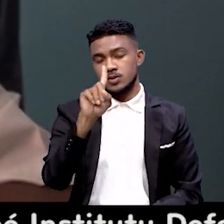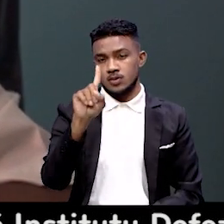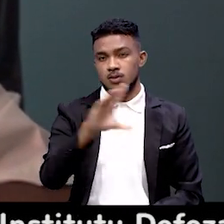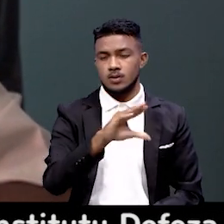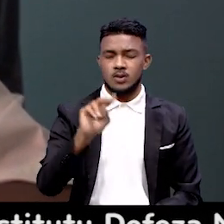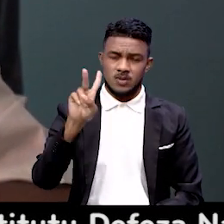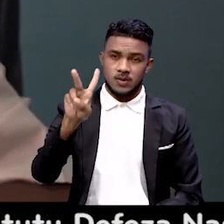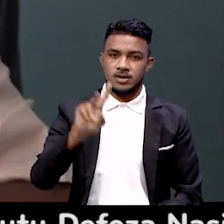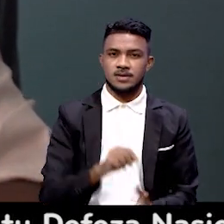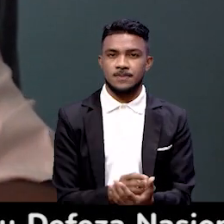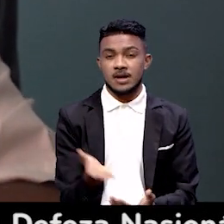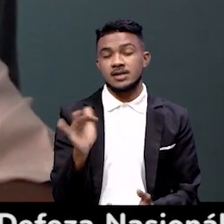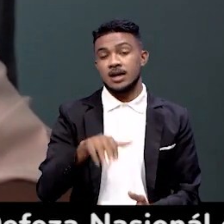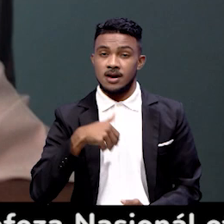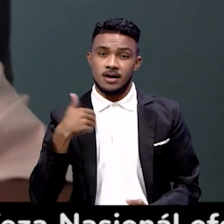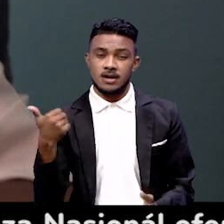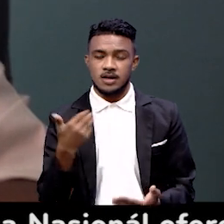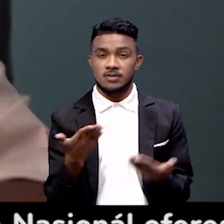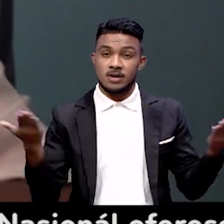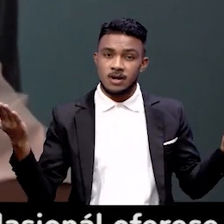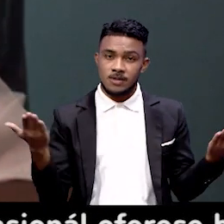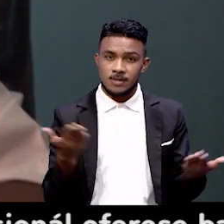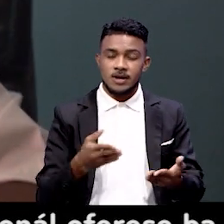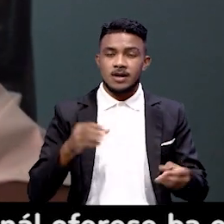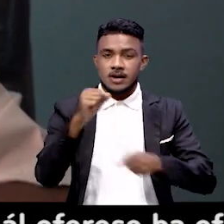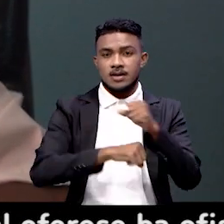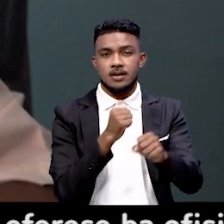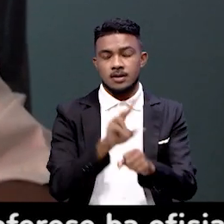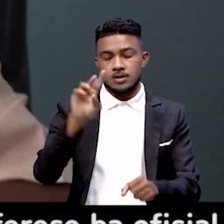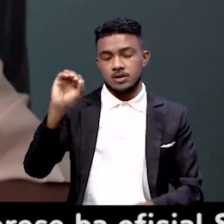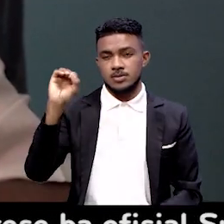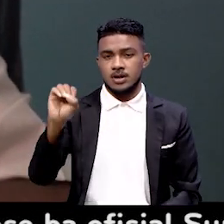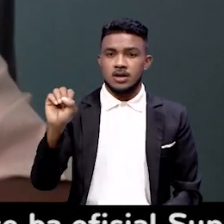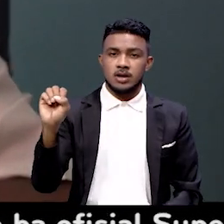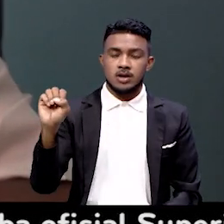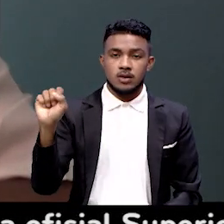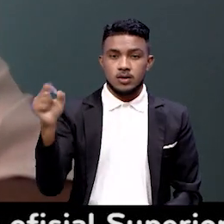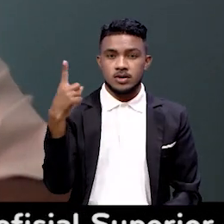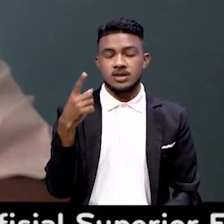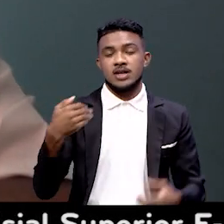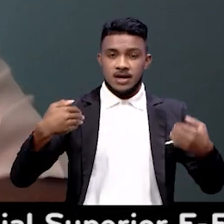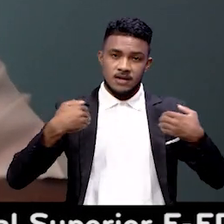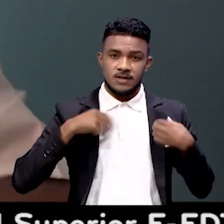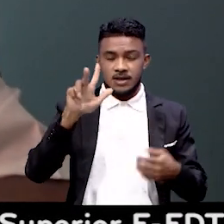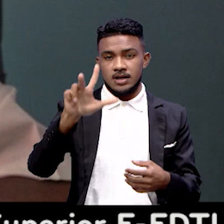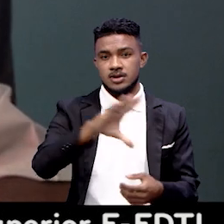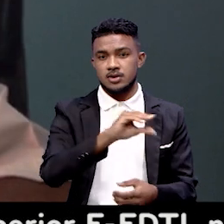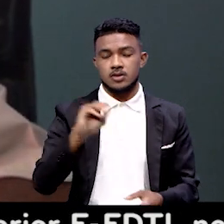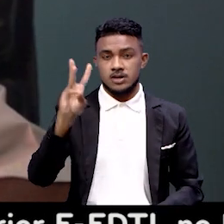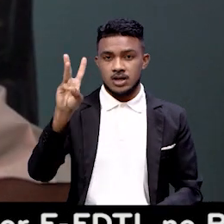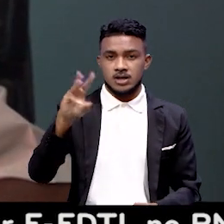2 sira nebe mak ia 2011 ne ia eskalan 3 i sira finaliza eskalan 6